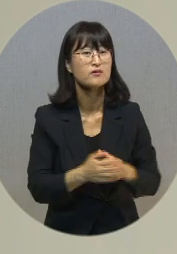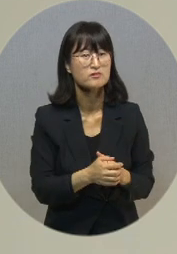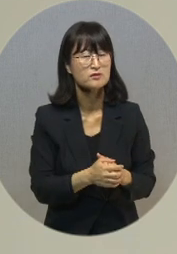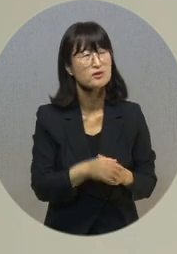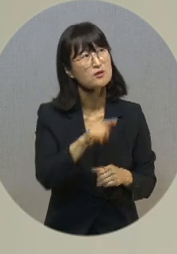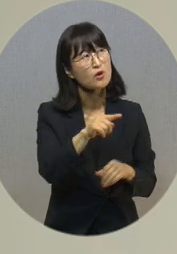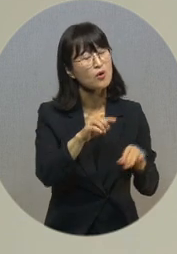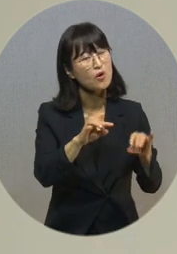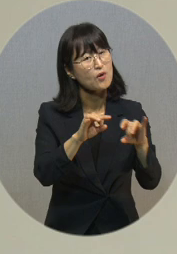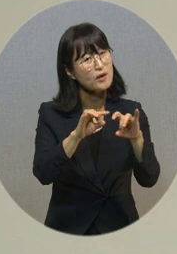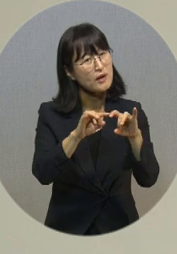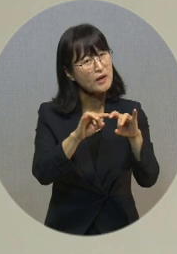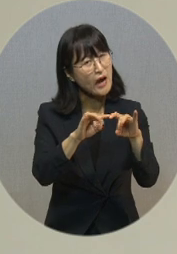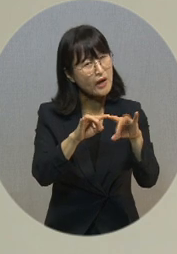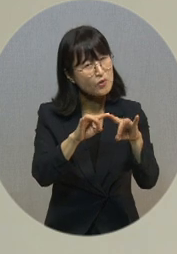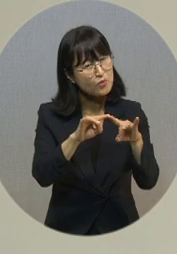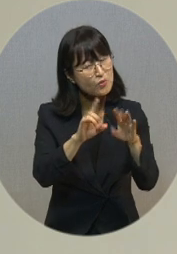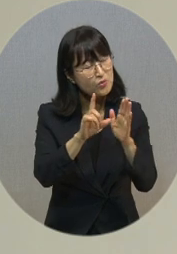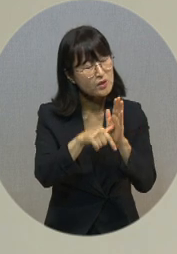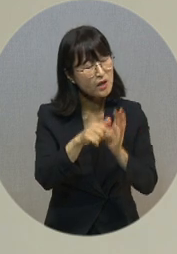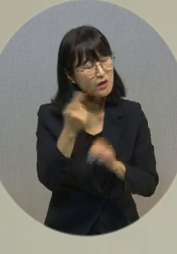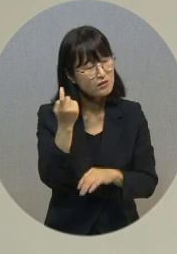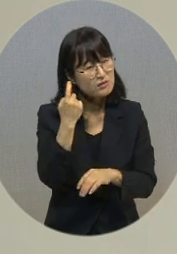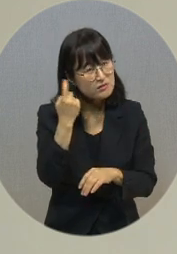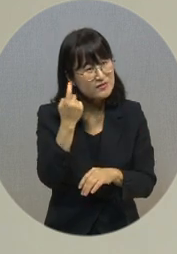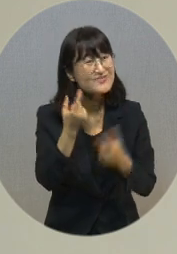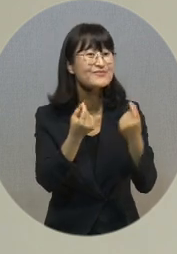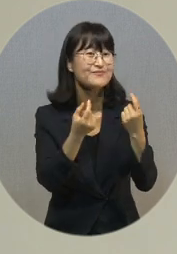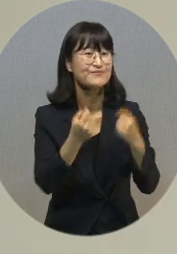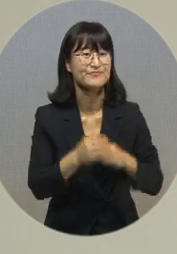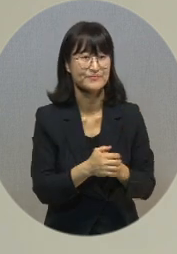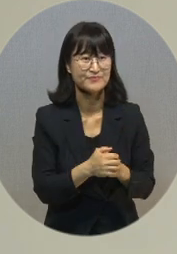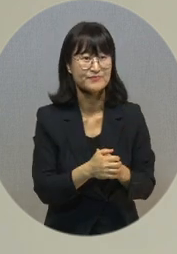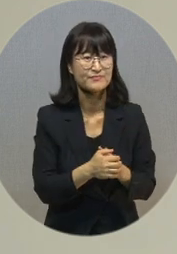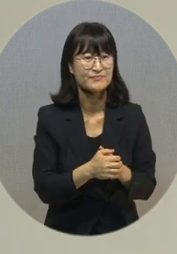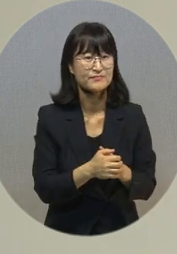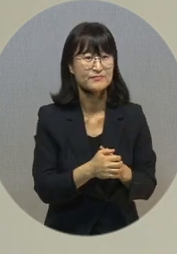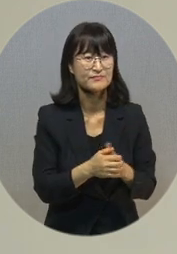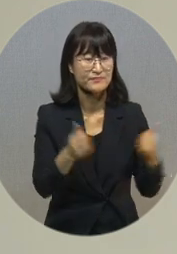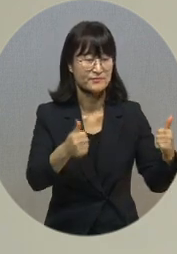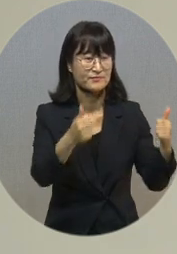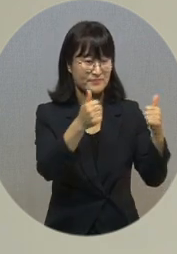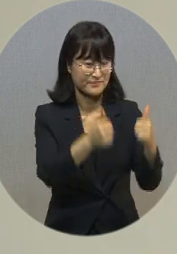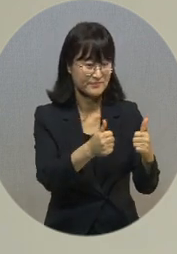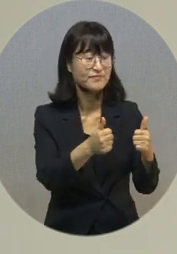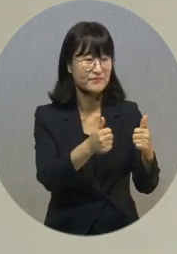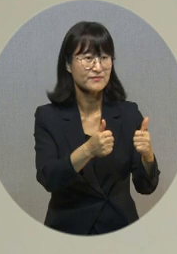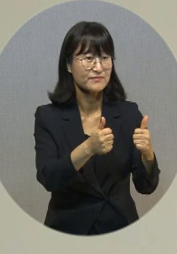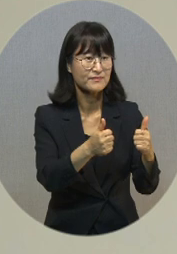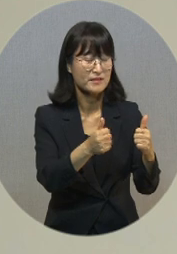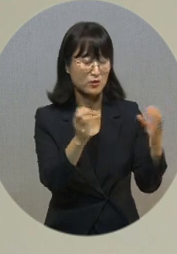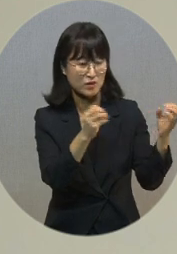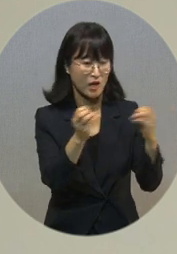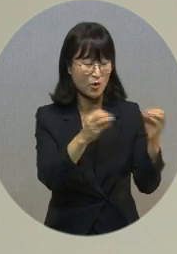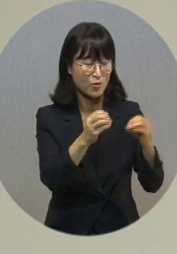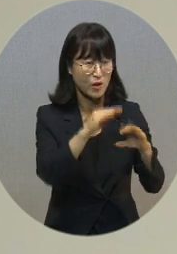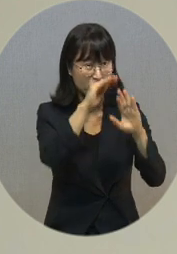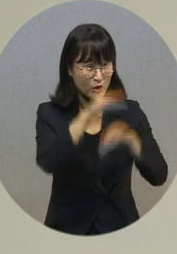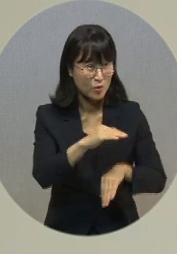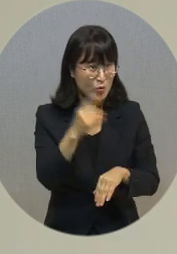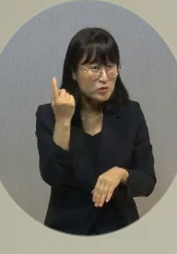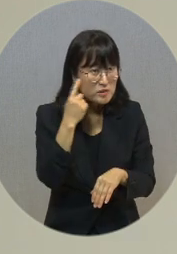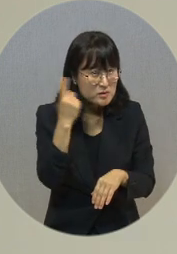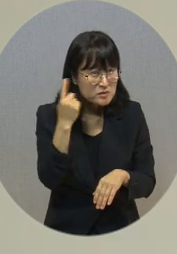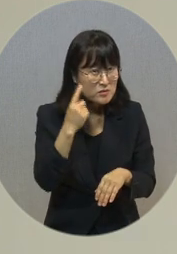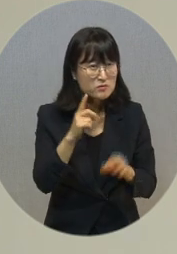그때 섬이야인가요? 네. 예. 두 분이 이렇게 대담하는 걸 좀 들었었어요. 선거 기간에. 맞습니다. 네. 근데